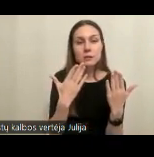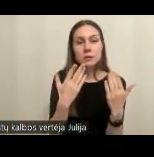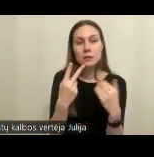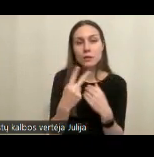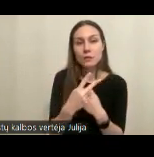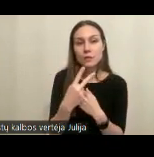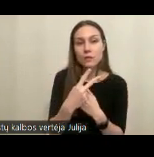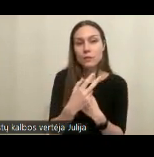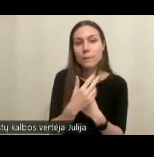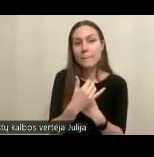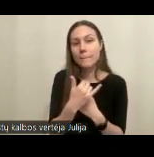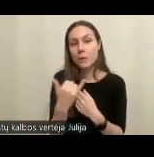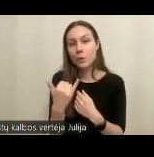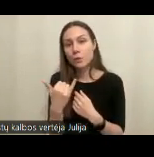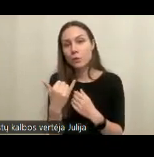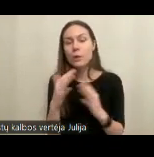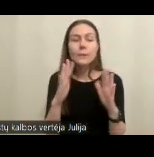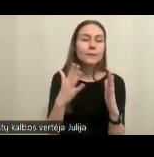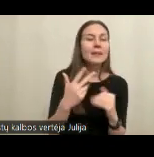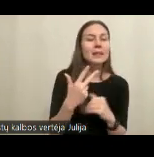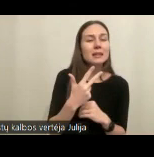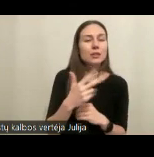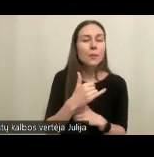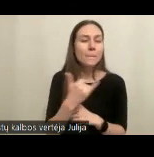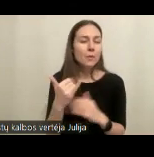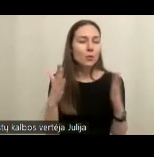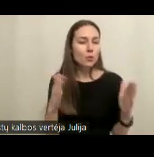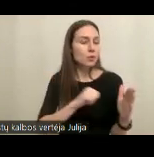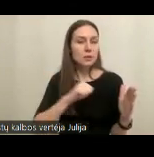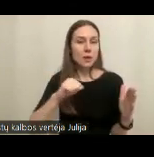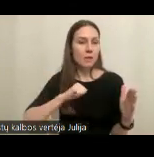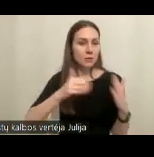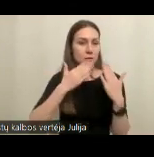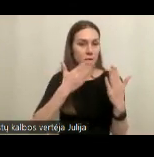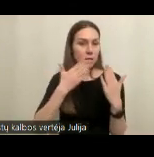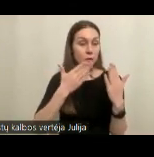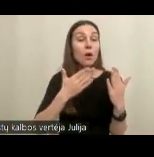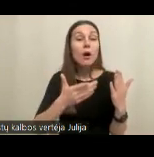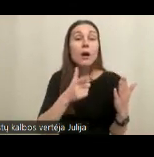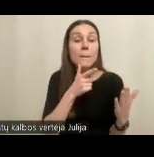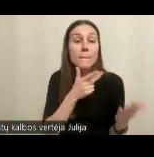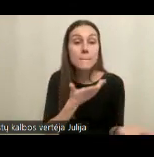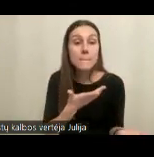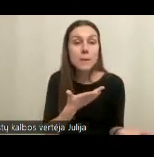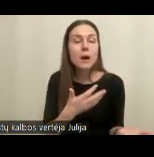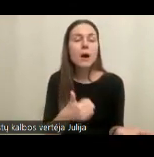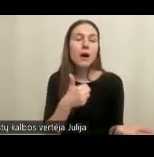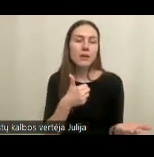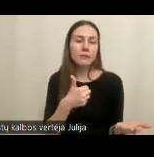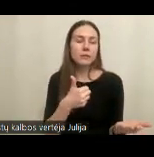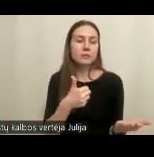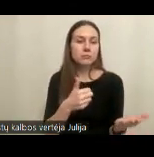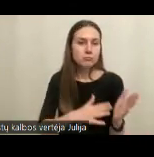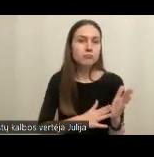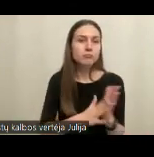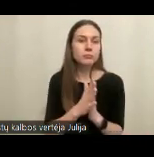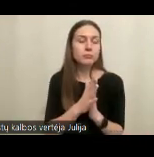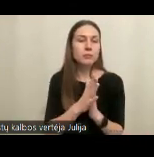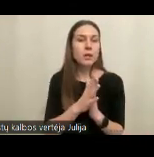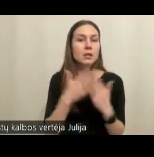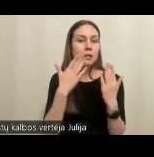20 minučių ar po pusę valandos patys savarankiškai, kam, kad išsiugdytų